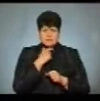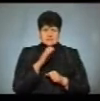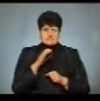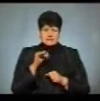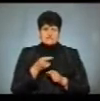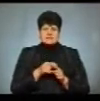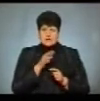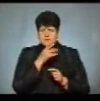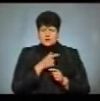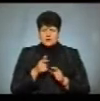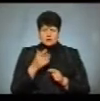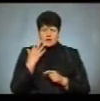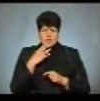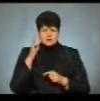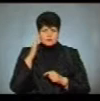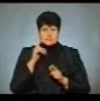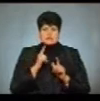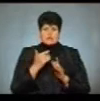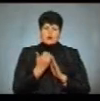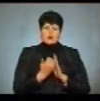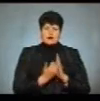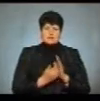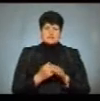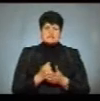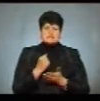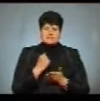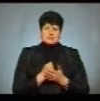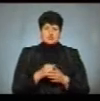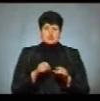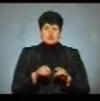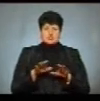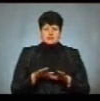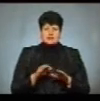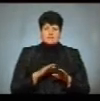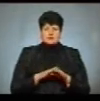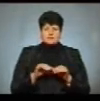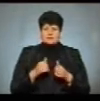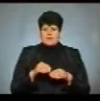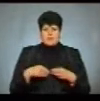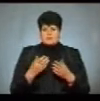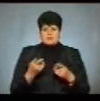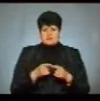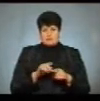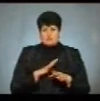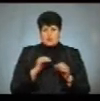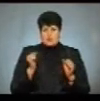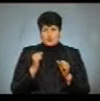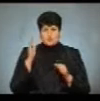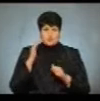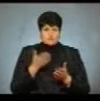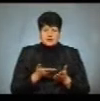період гаряча вода, згідно графіку, який затверджений рішенням виконкому Тернопільської міської ради, не подавалася. Тобто це була холодна вода з крана.